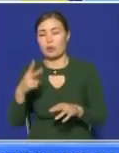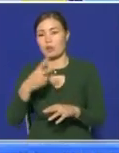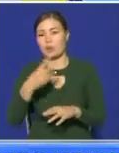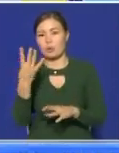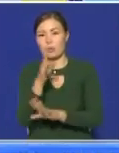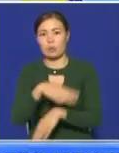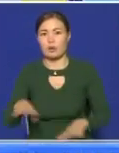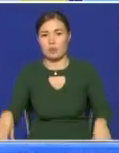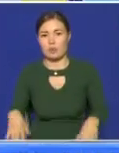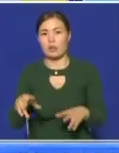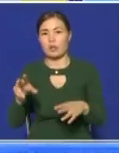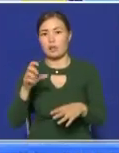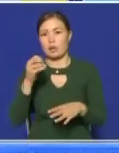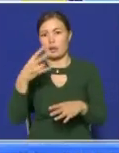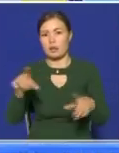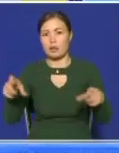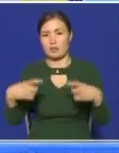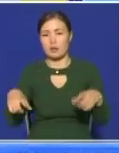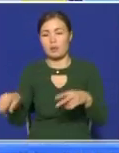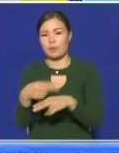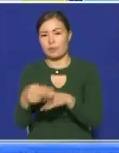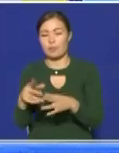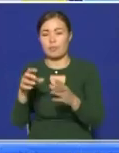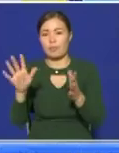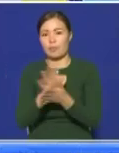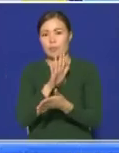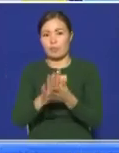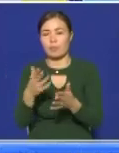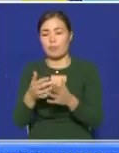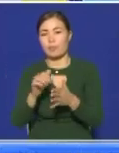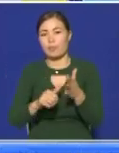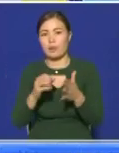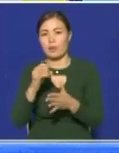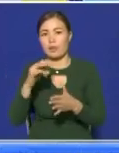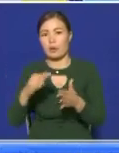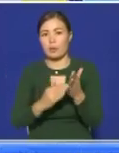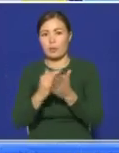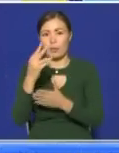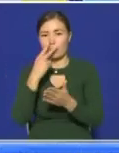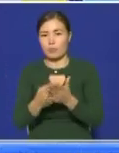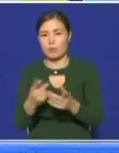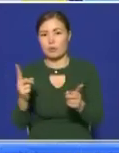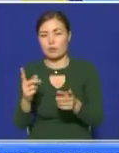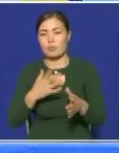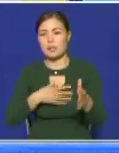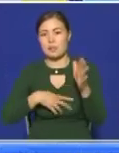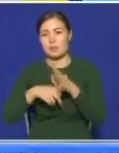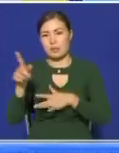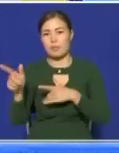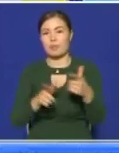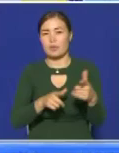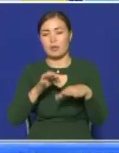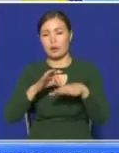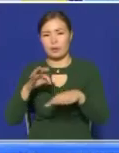24 баланы ұбытыға дайындаймыз. Тегін. Себебі ұбытынан ерте мысалы жоғарғы көрсету үшін біз қазірден оның